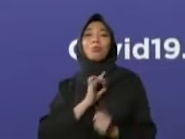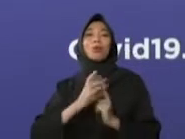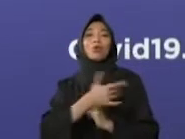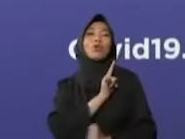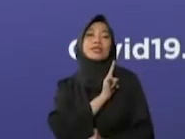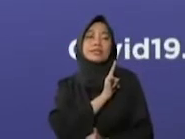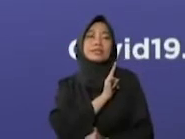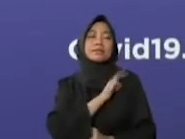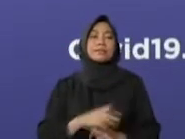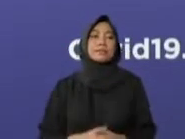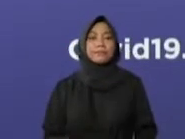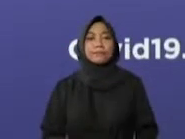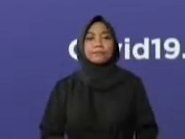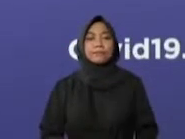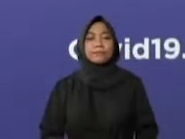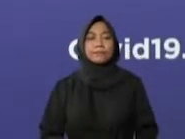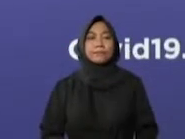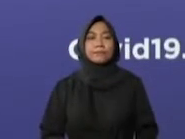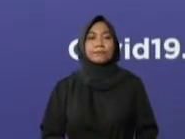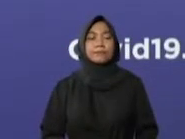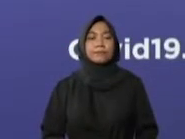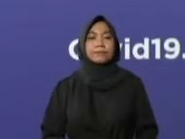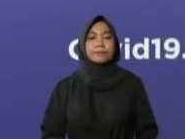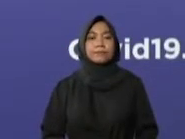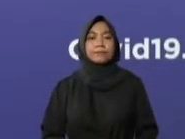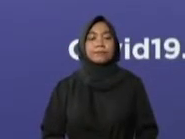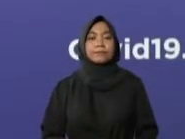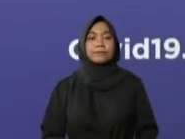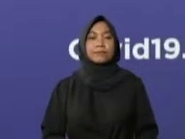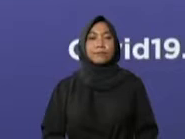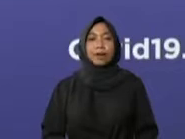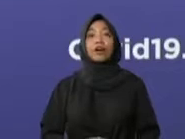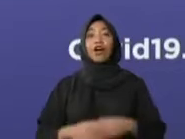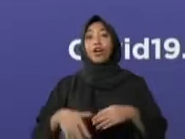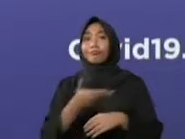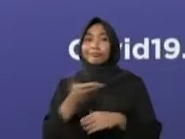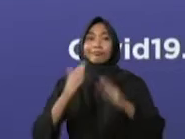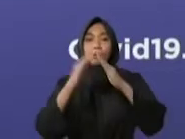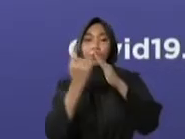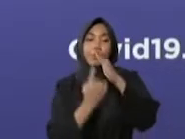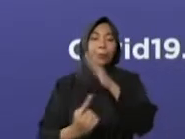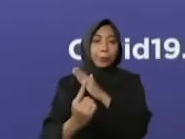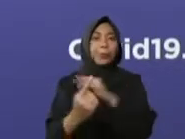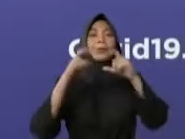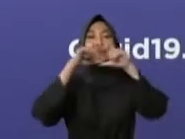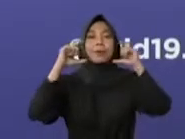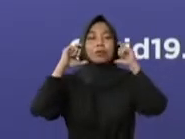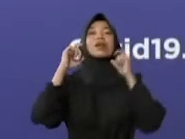dan sudah seharusnyalah semua orang mana kala berada diluar rumah menggunakan masker